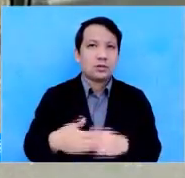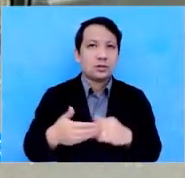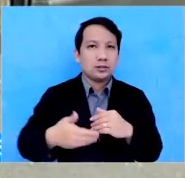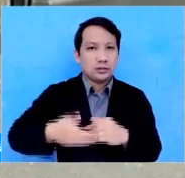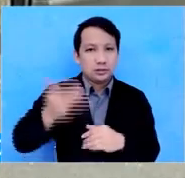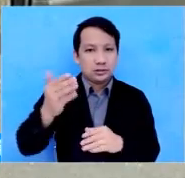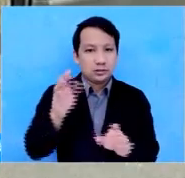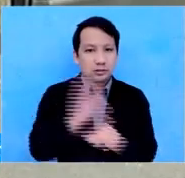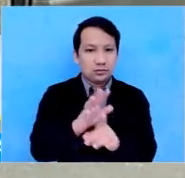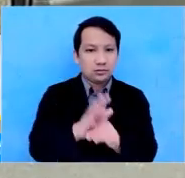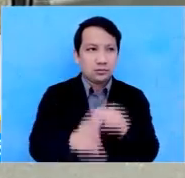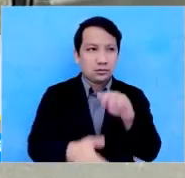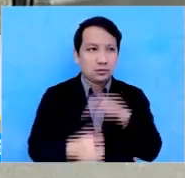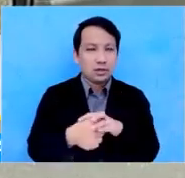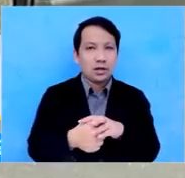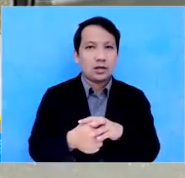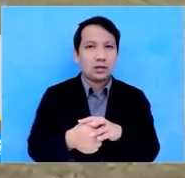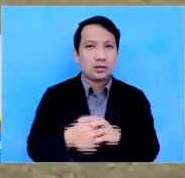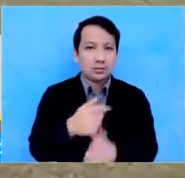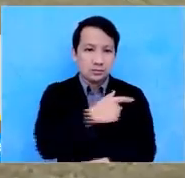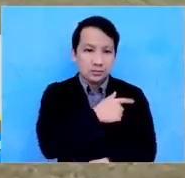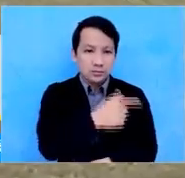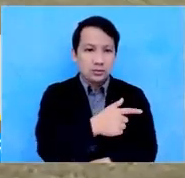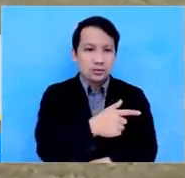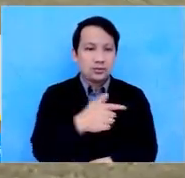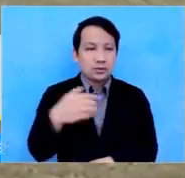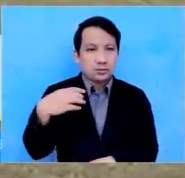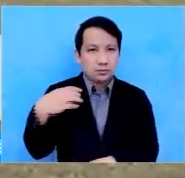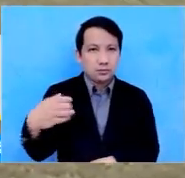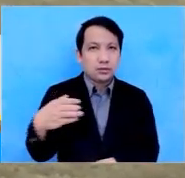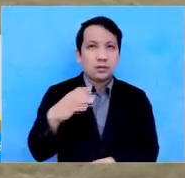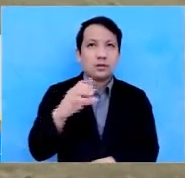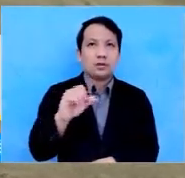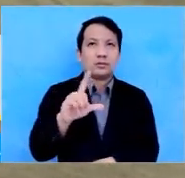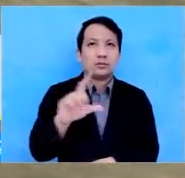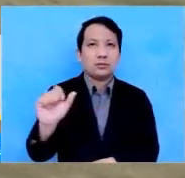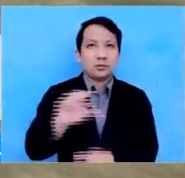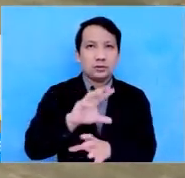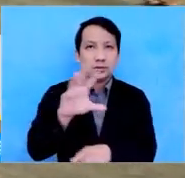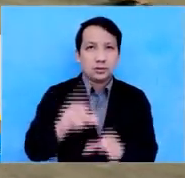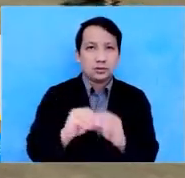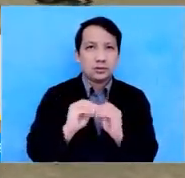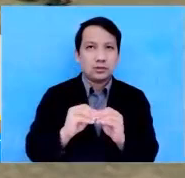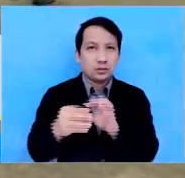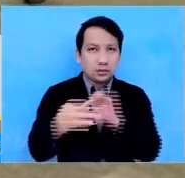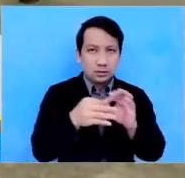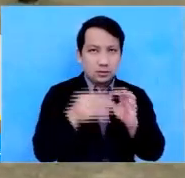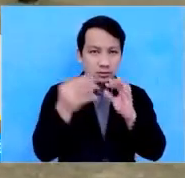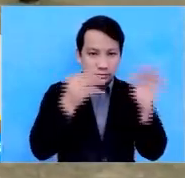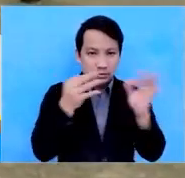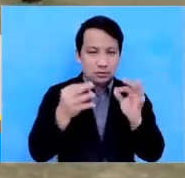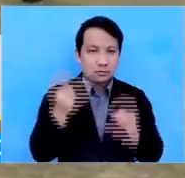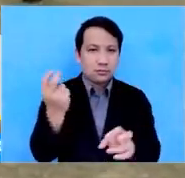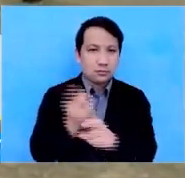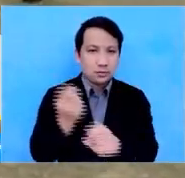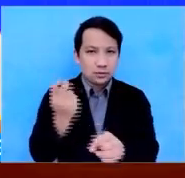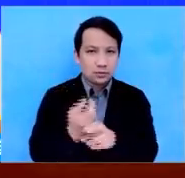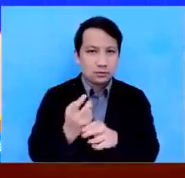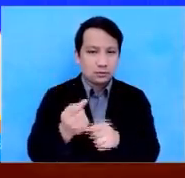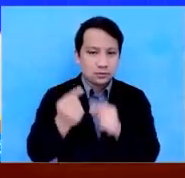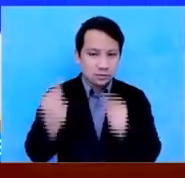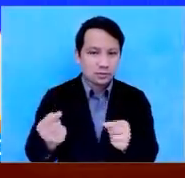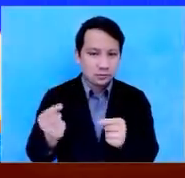Lumalabas na merong mga general, merong mga koronel na sangkot sa droga. Mahirap lumaban sa